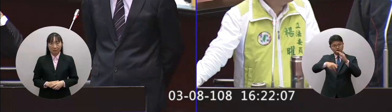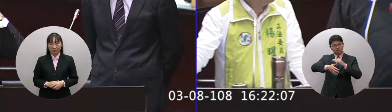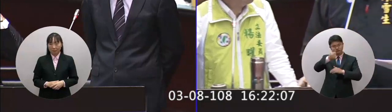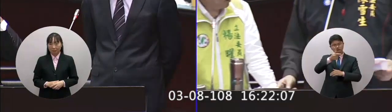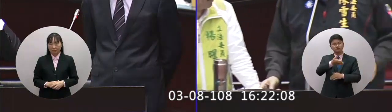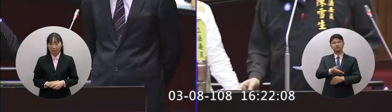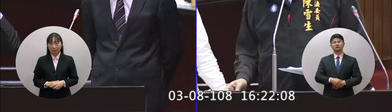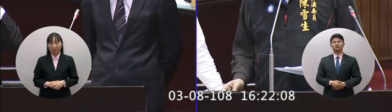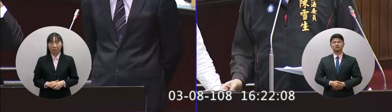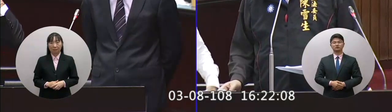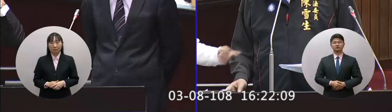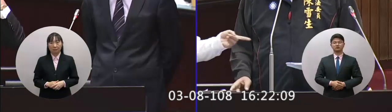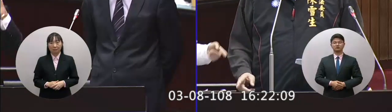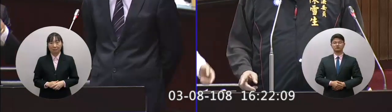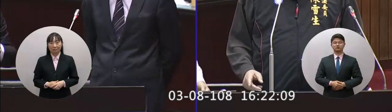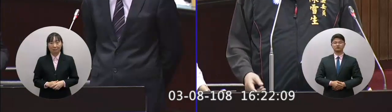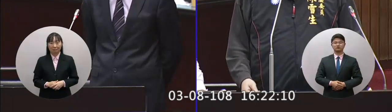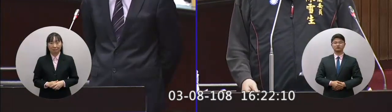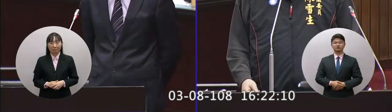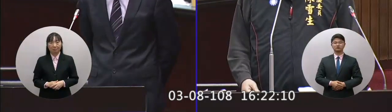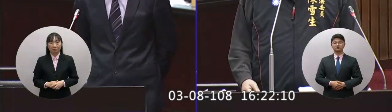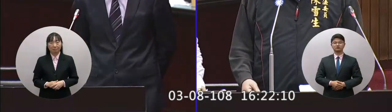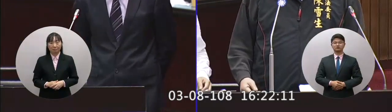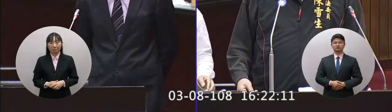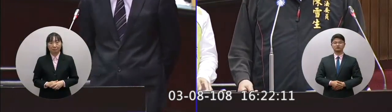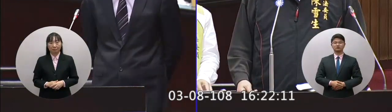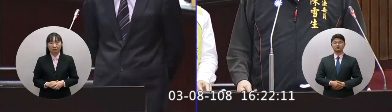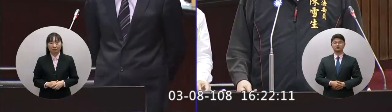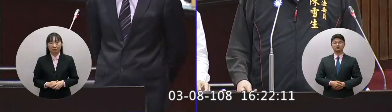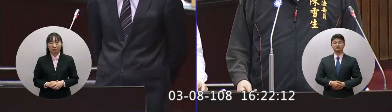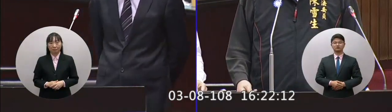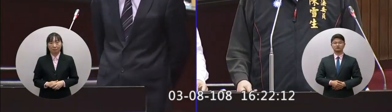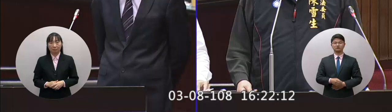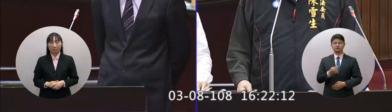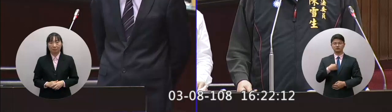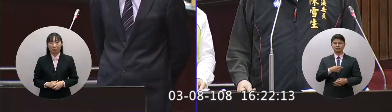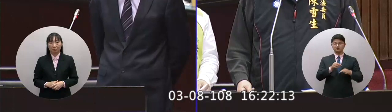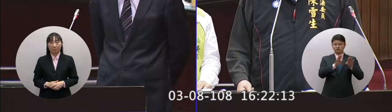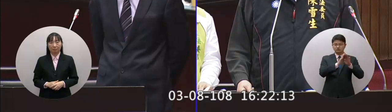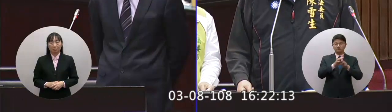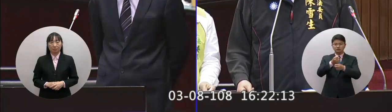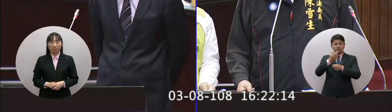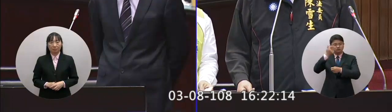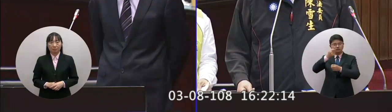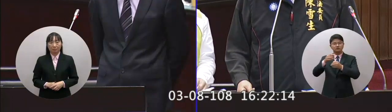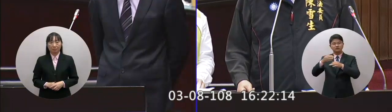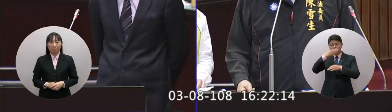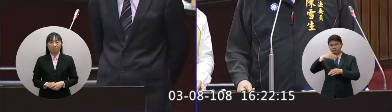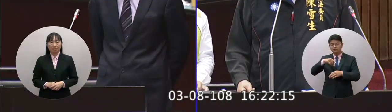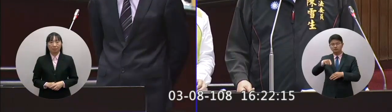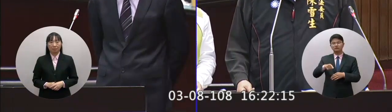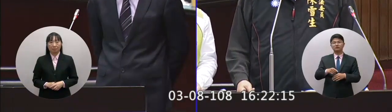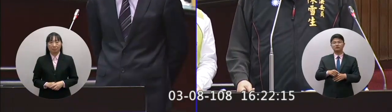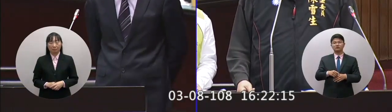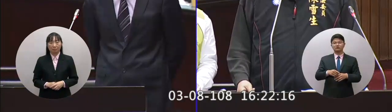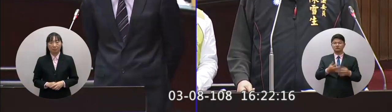哈。 你不让我讲了，你讲。 我们离岛哈，金门、马祖、澎湖啊，产业基础非